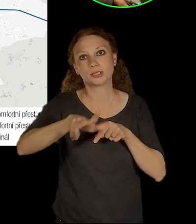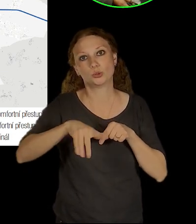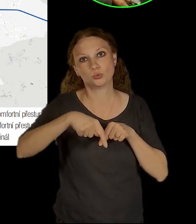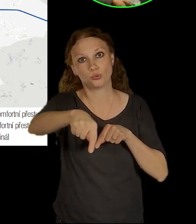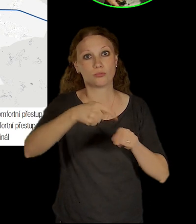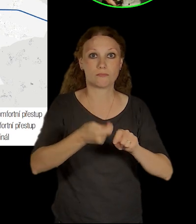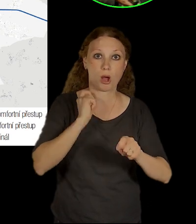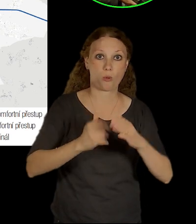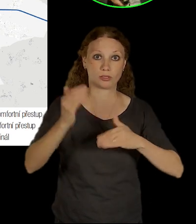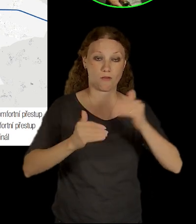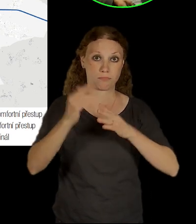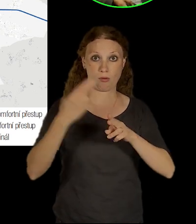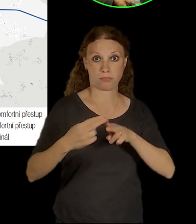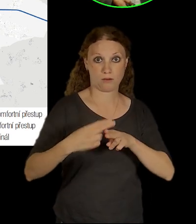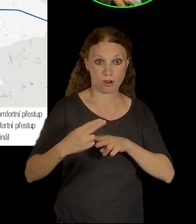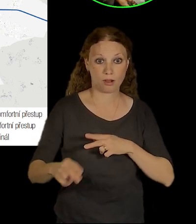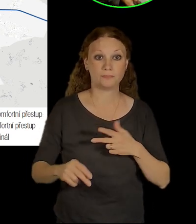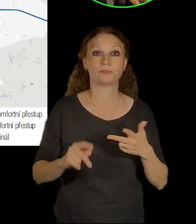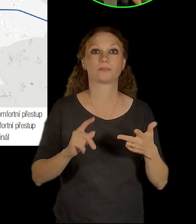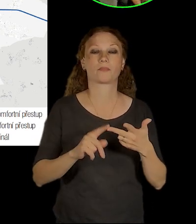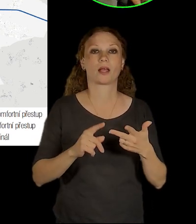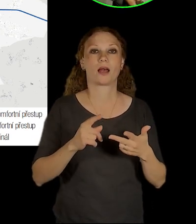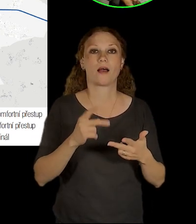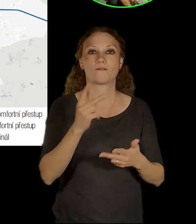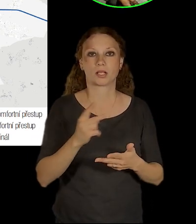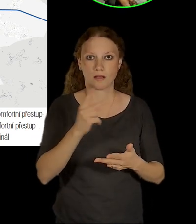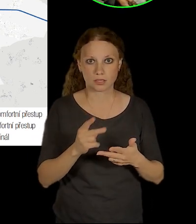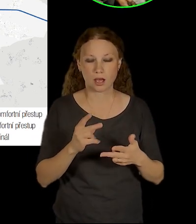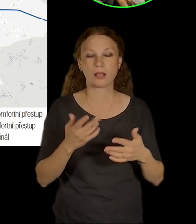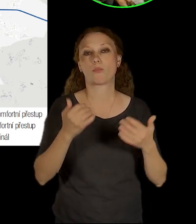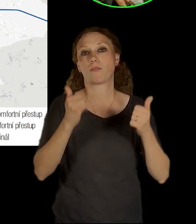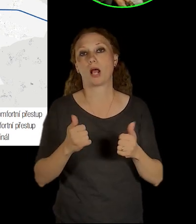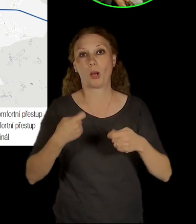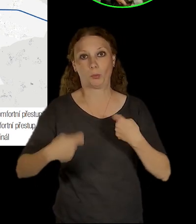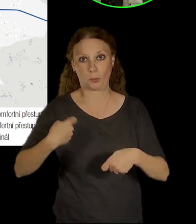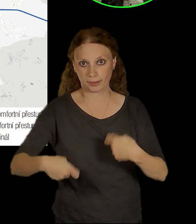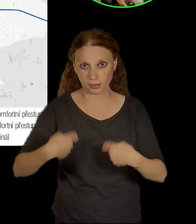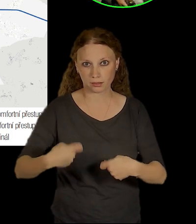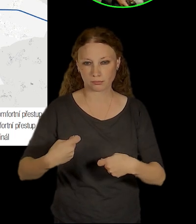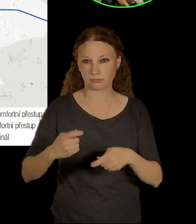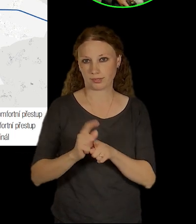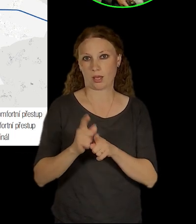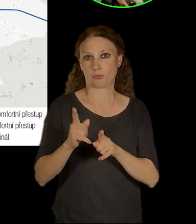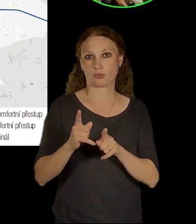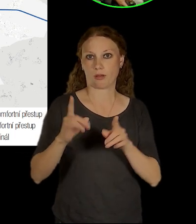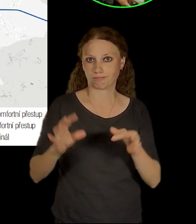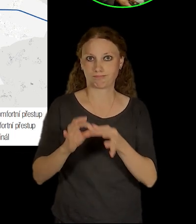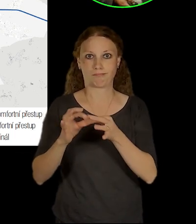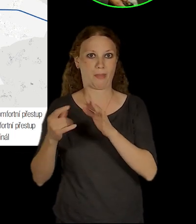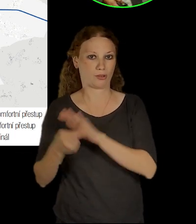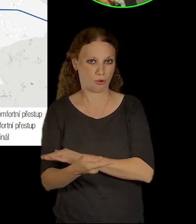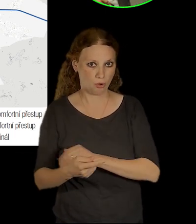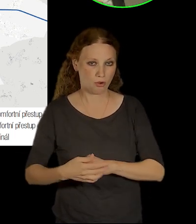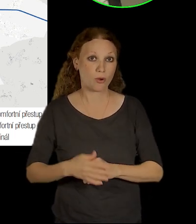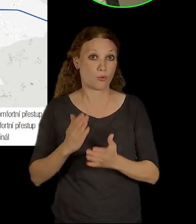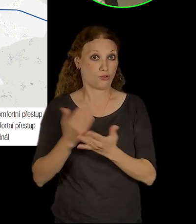stanice Praha Bubny s kvalitním přestoupením na metro, tak ta už je vlastně ve výstavbě. Když